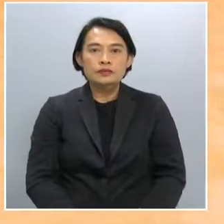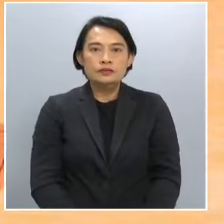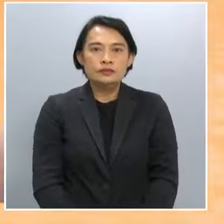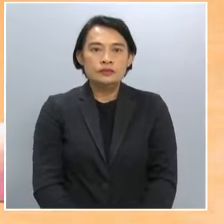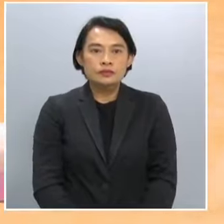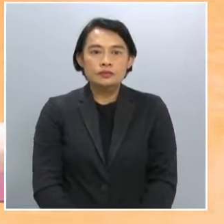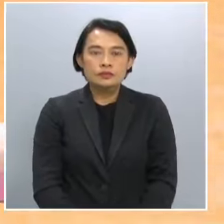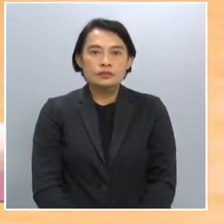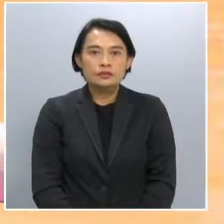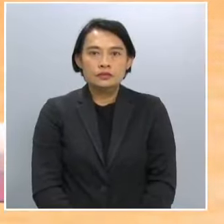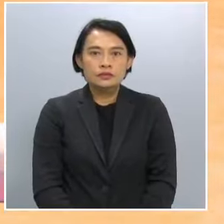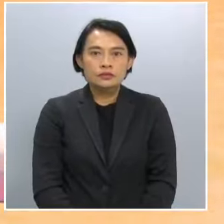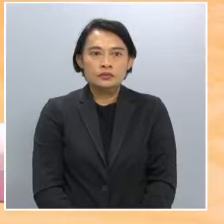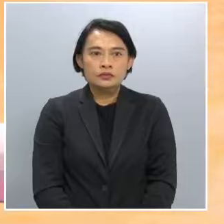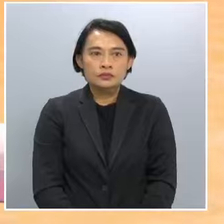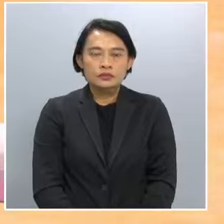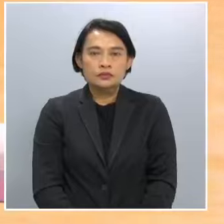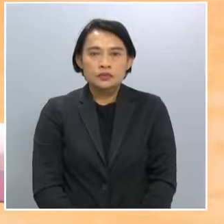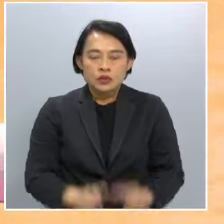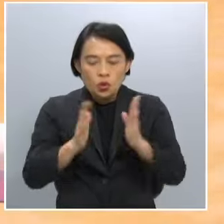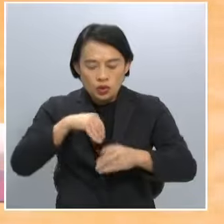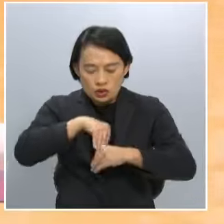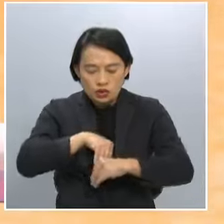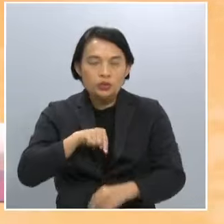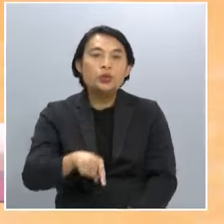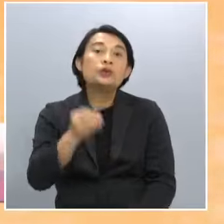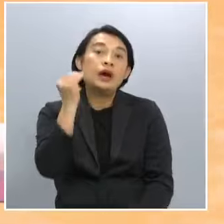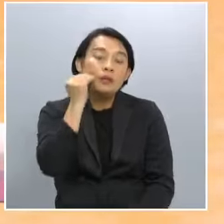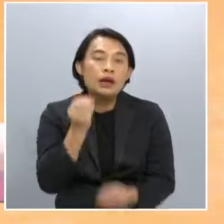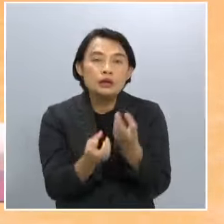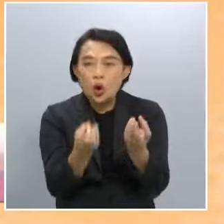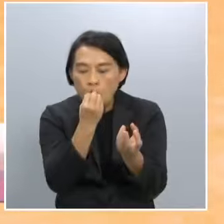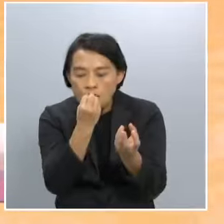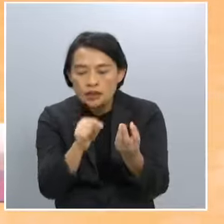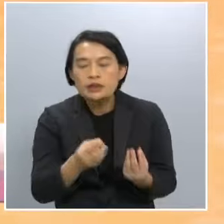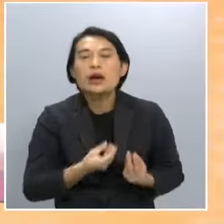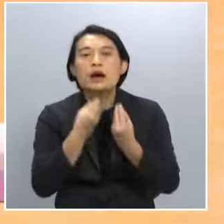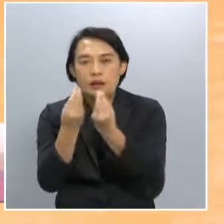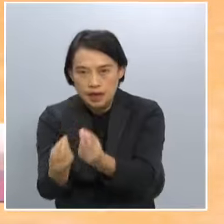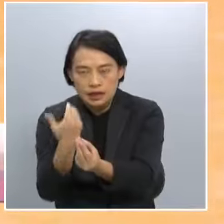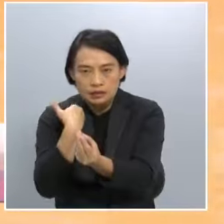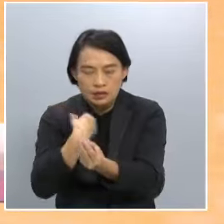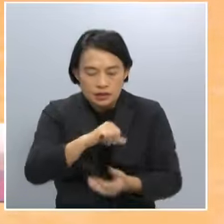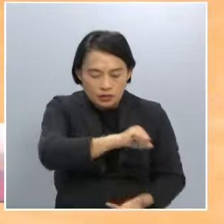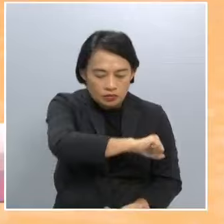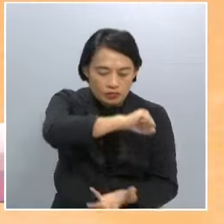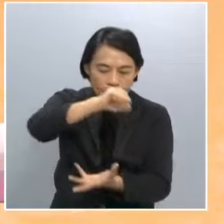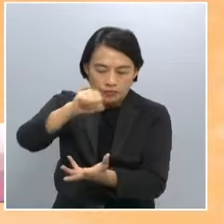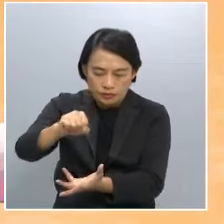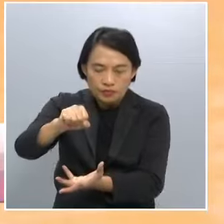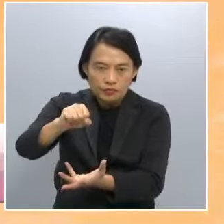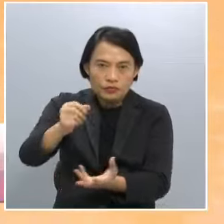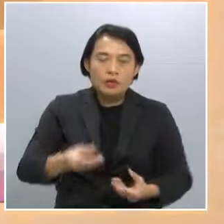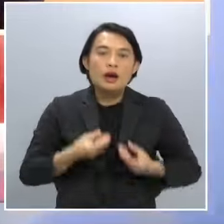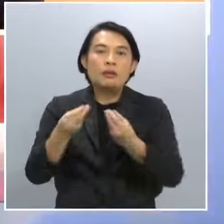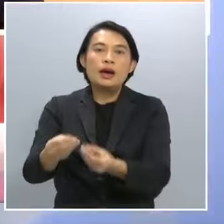ที่ไม่ประสงค์ที่จะออกไปนะครับเราก็จะมีอาหารนะครับถุงยังชีพต่างๆเหล่านี้เนี่ยมามอบให้ที่บ้าน